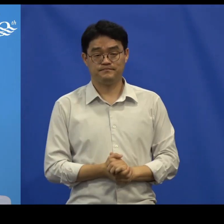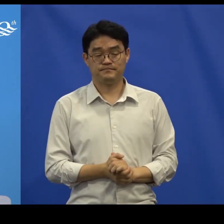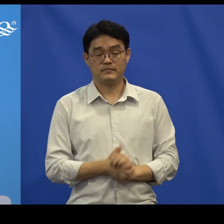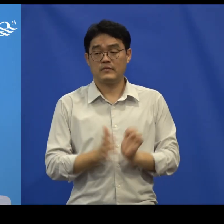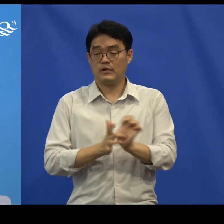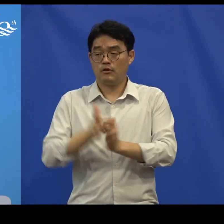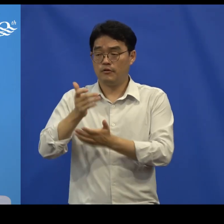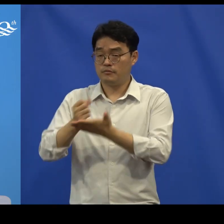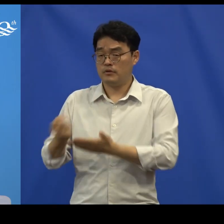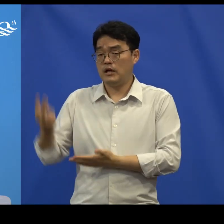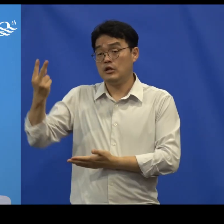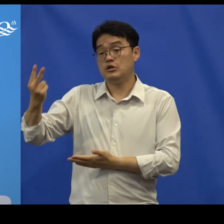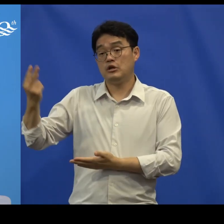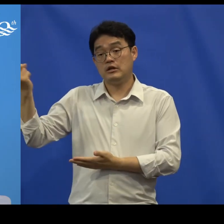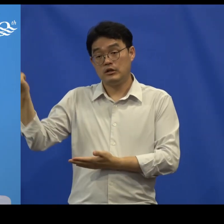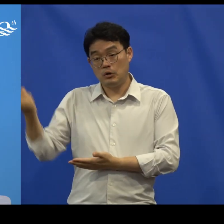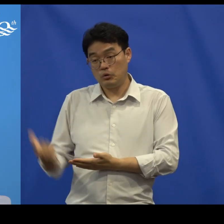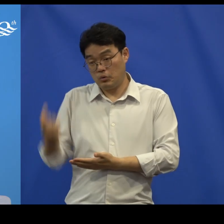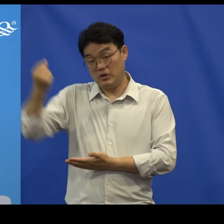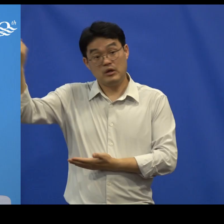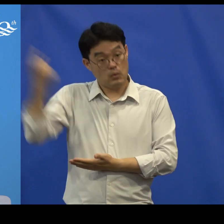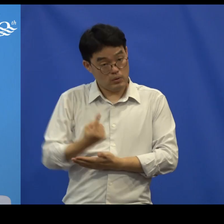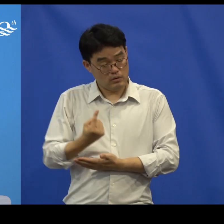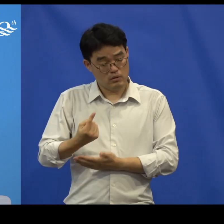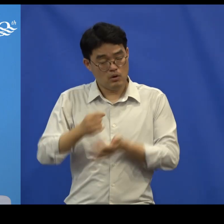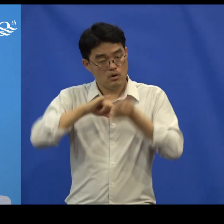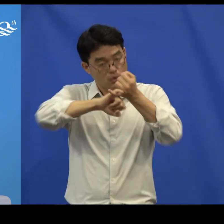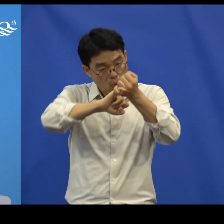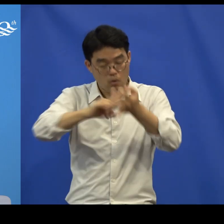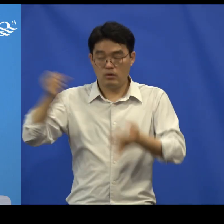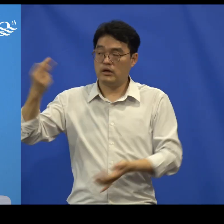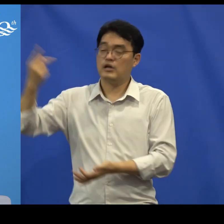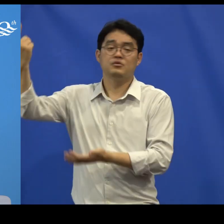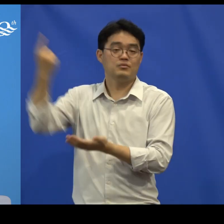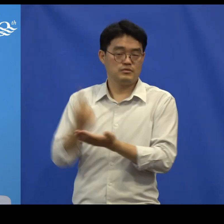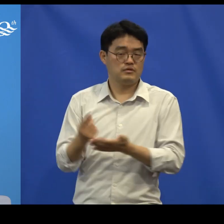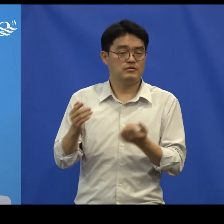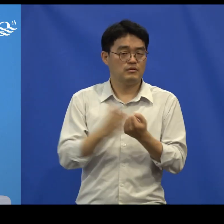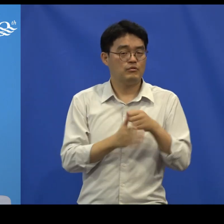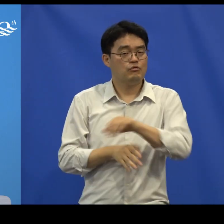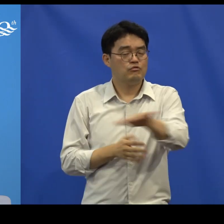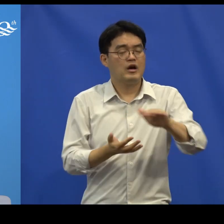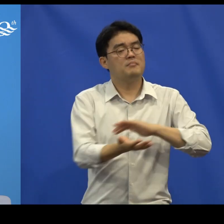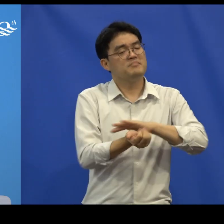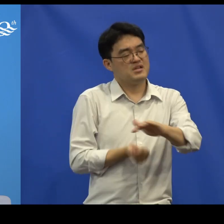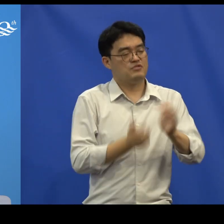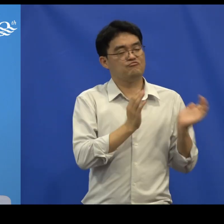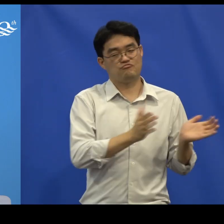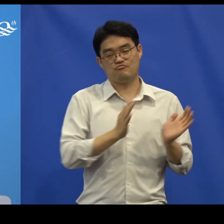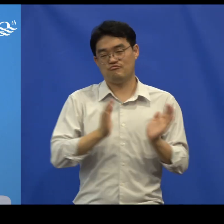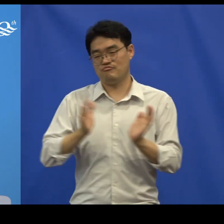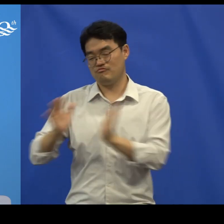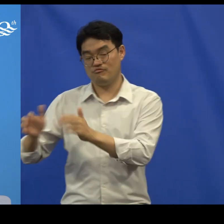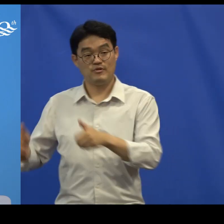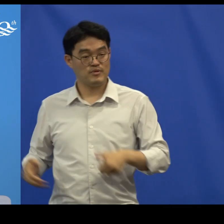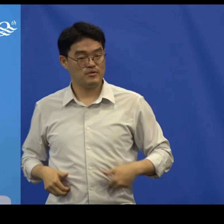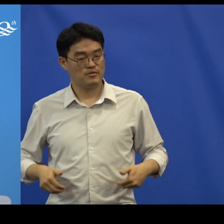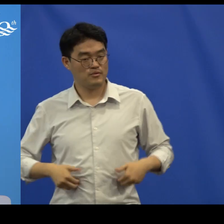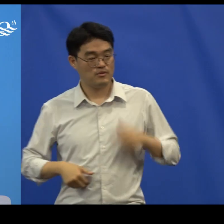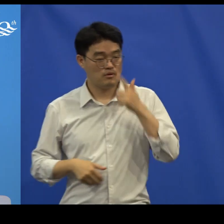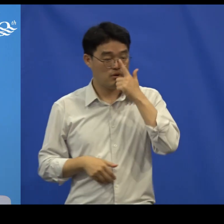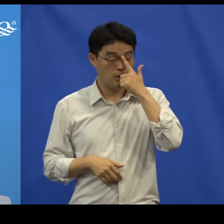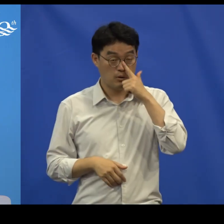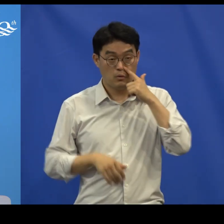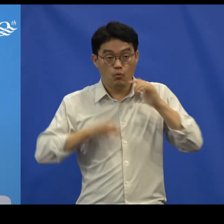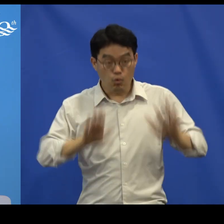말은 시간의 개념이 아니고 언제든지 오실 수 있다는, 언제든지 준비하고 있으라는, 내일이라도 아니 오늘이라도 예배 마치고